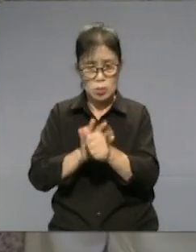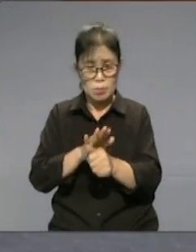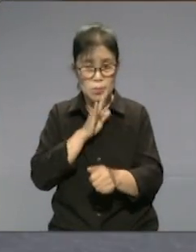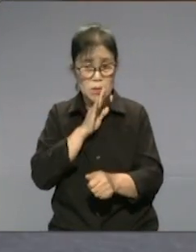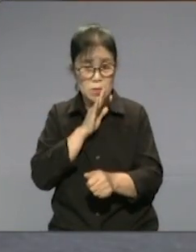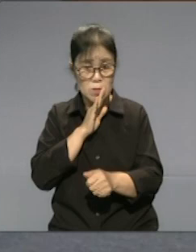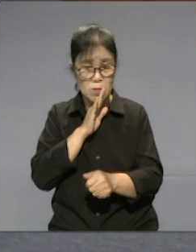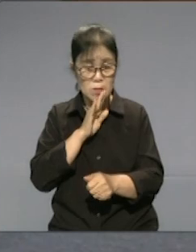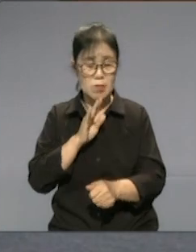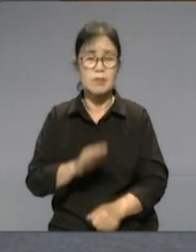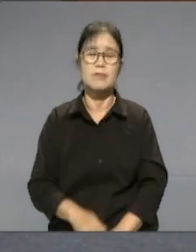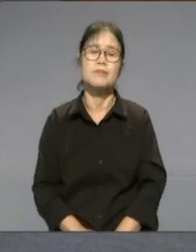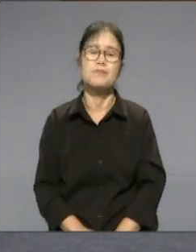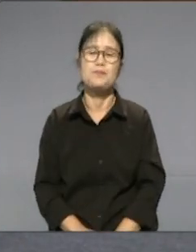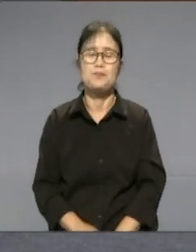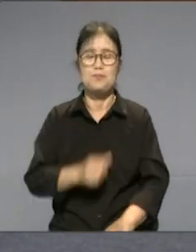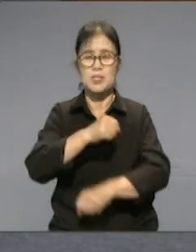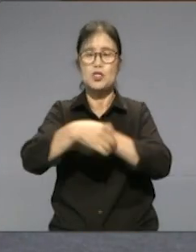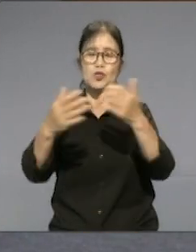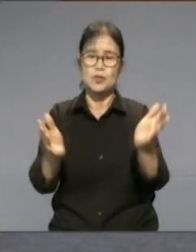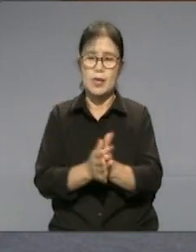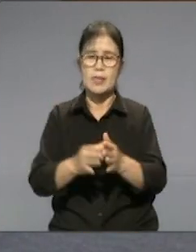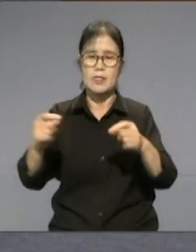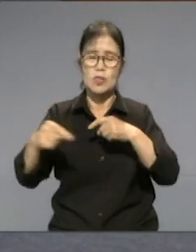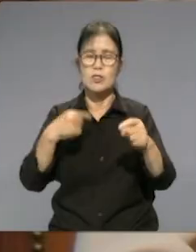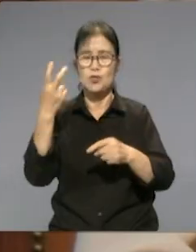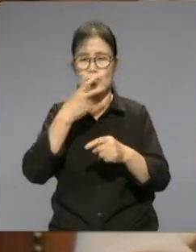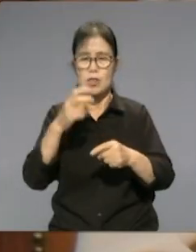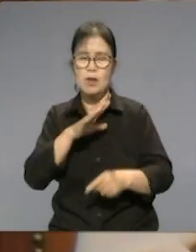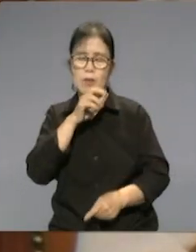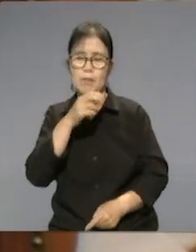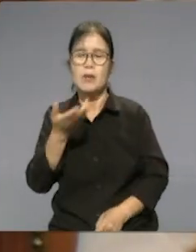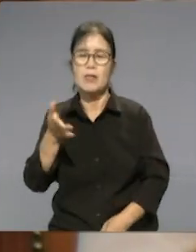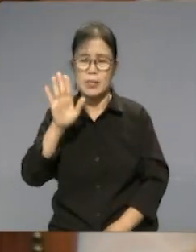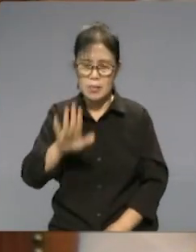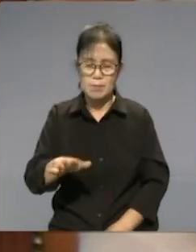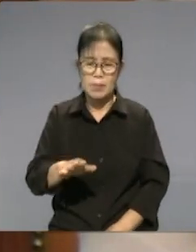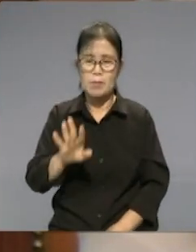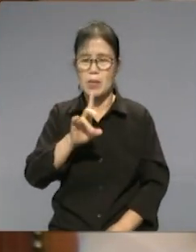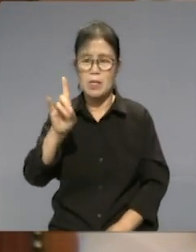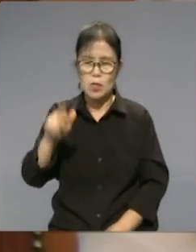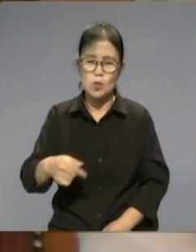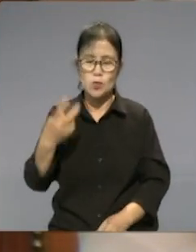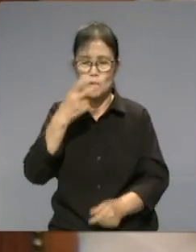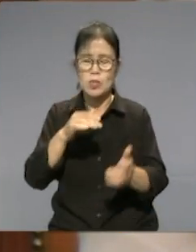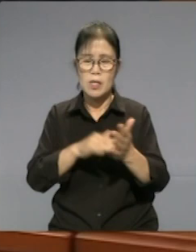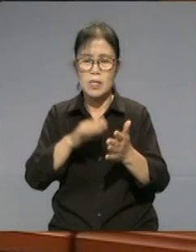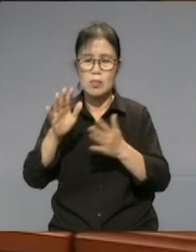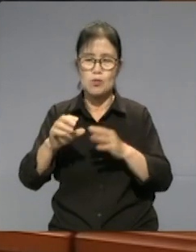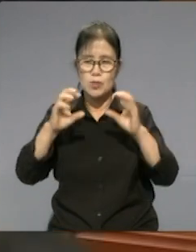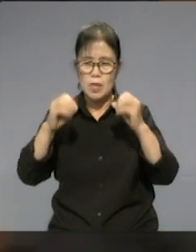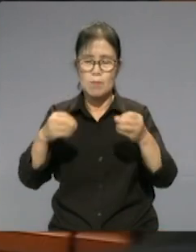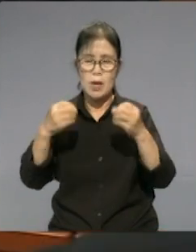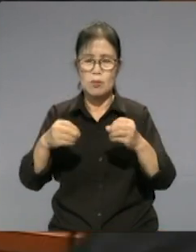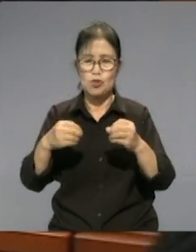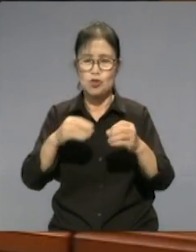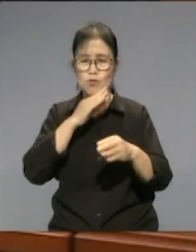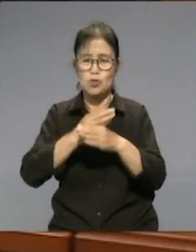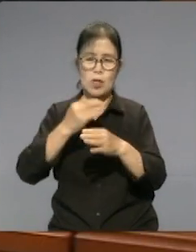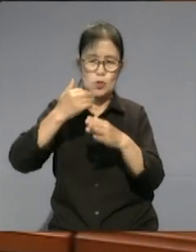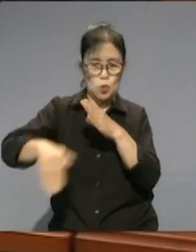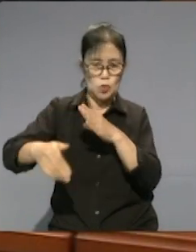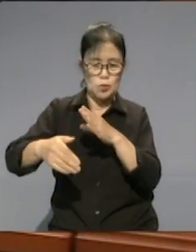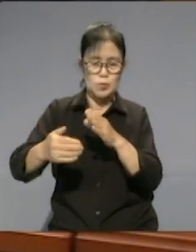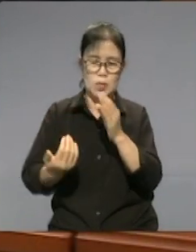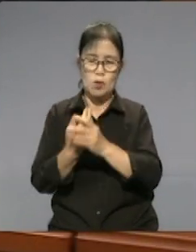소리입니까? 민주당 차원에서 정치 수사라고 반발했지만 백현동 조사 이후 쌍방울 대북 송금 사건과